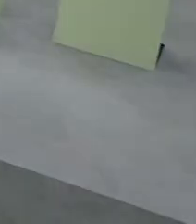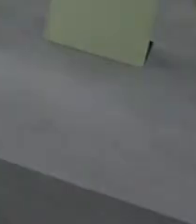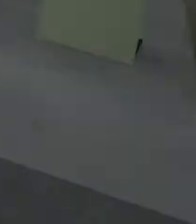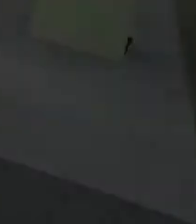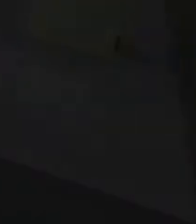고맙습니다